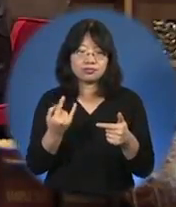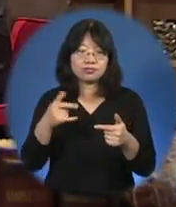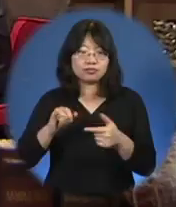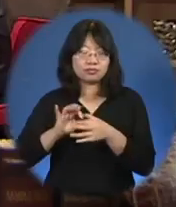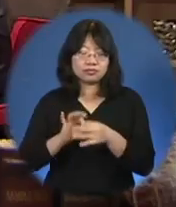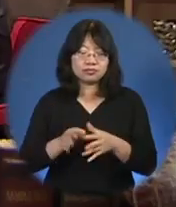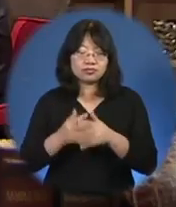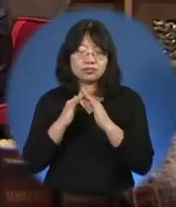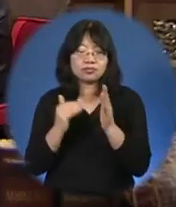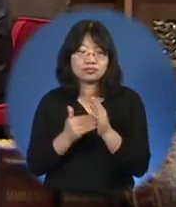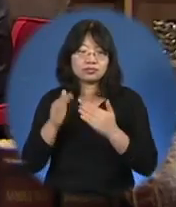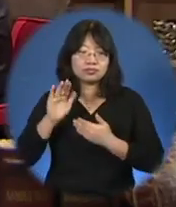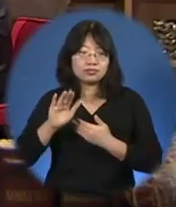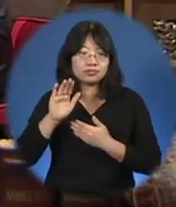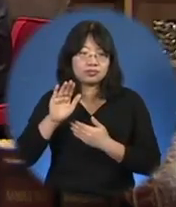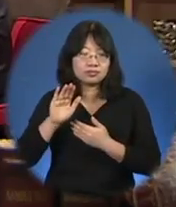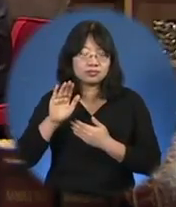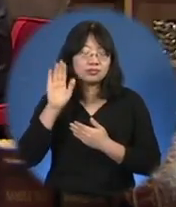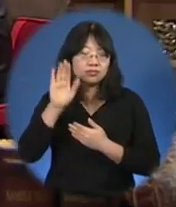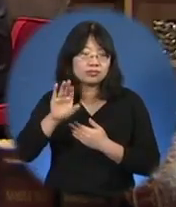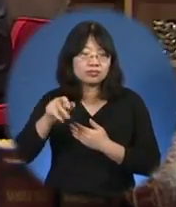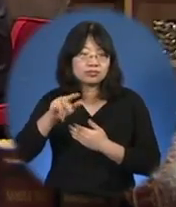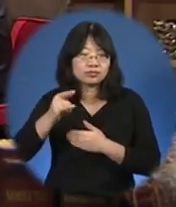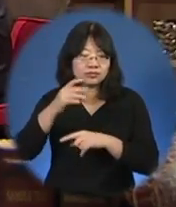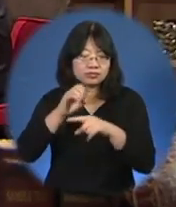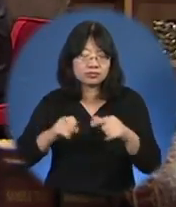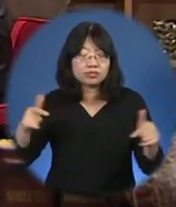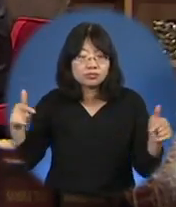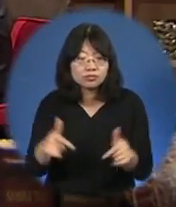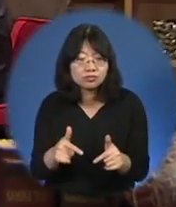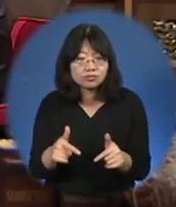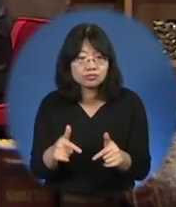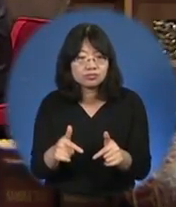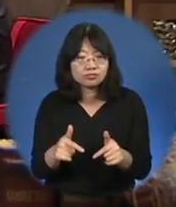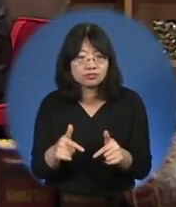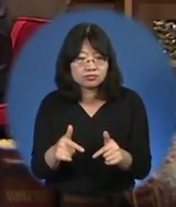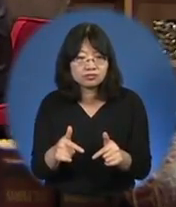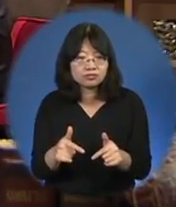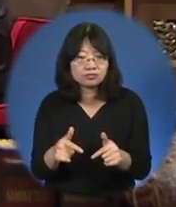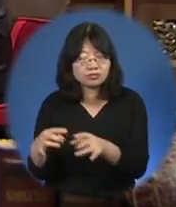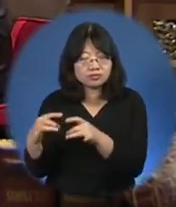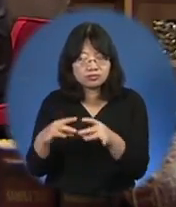계속 짓되 네. 앞으로 원전 비중은 축소하는 것을 이